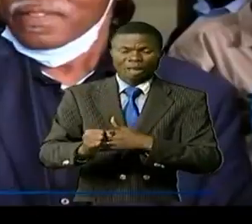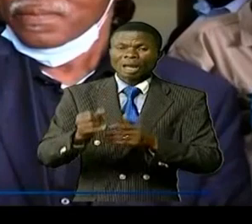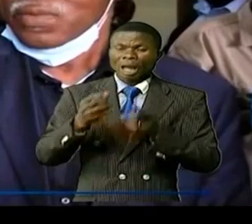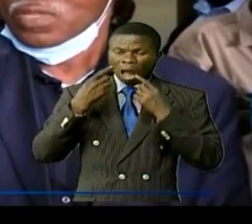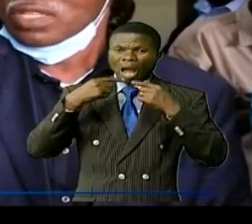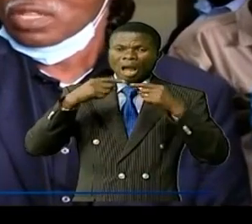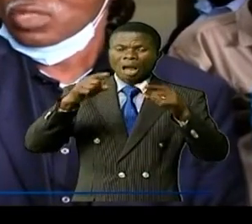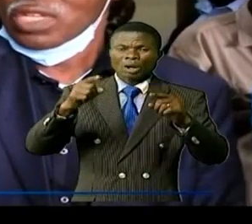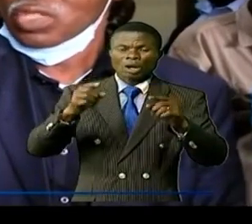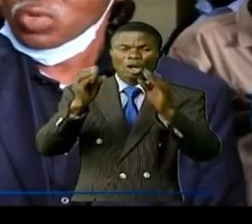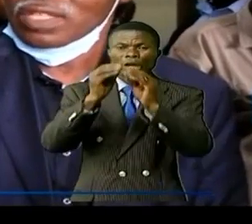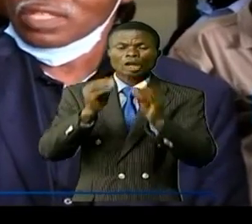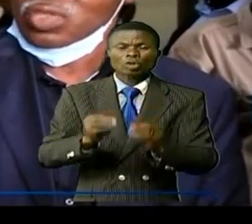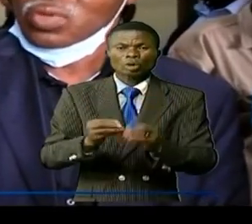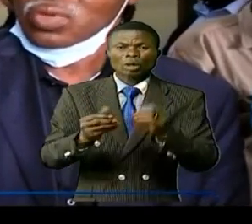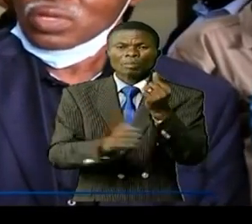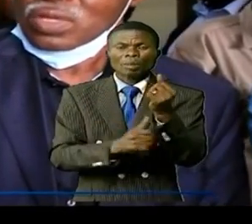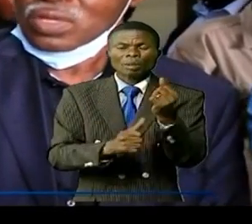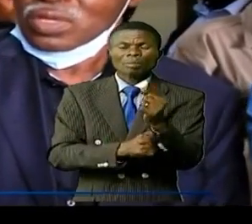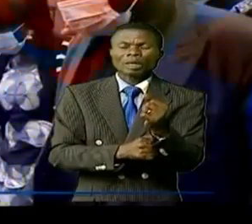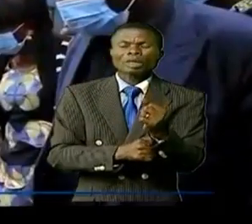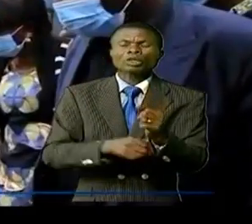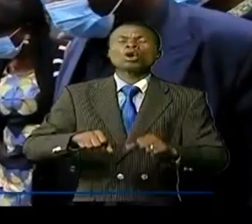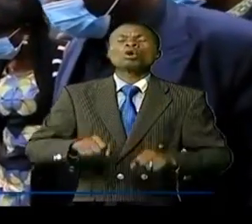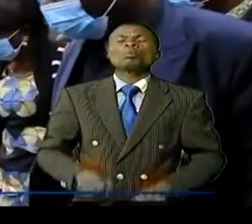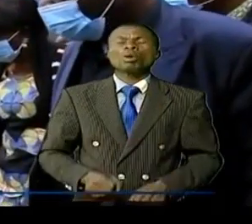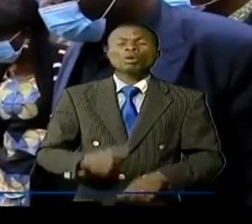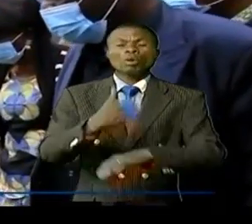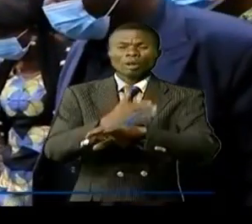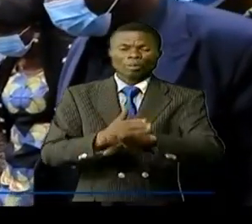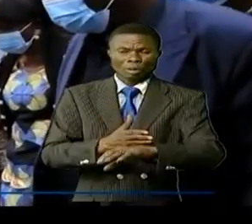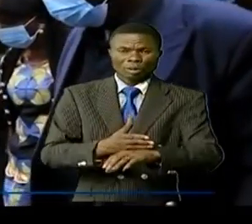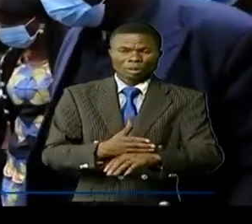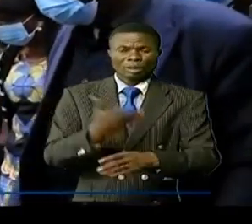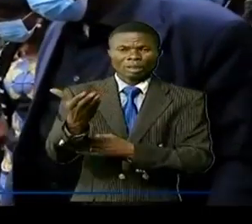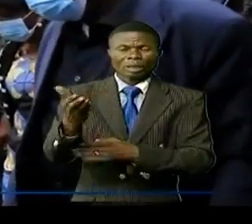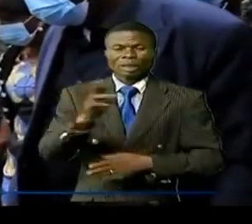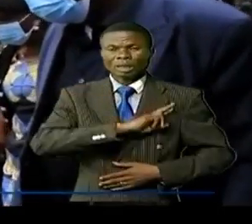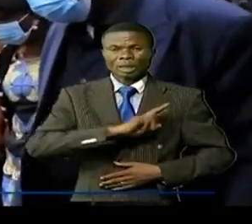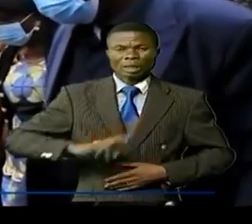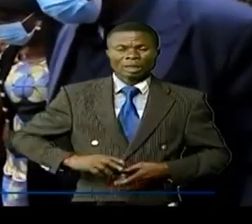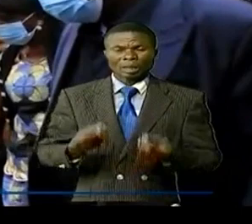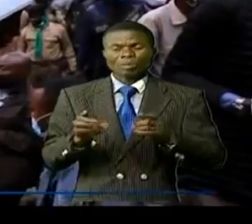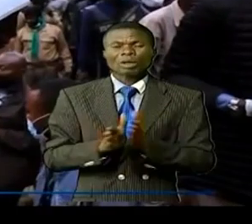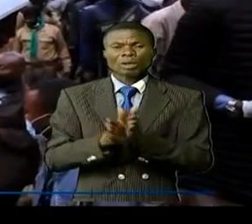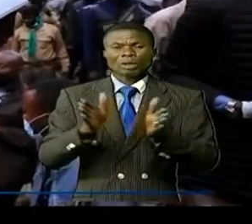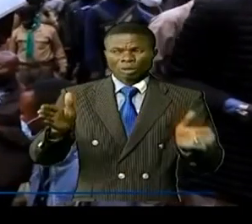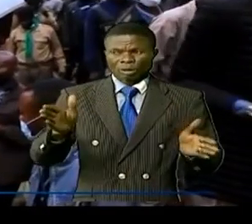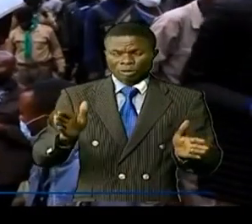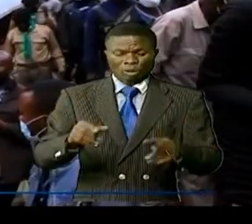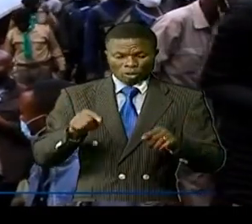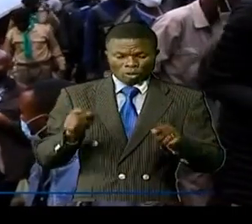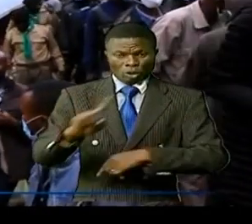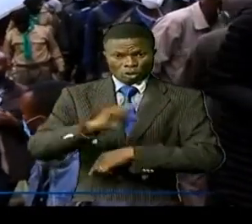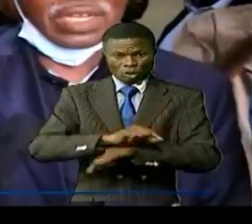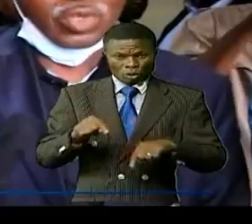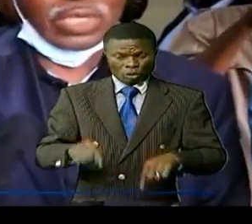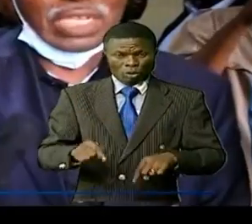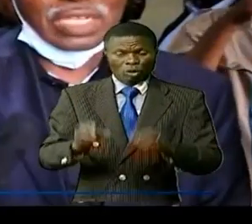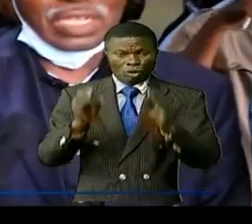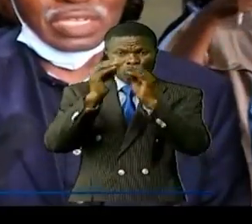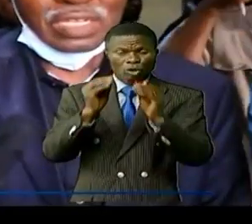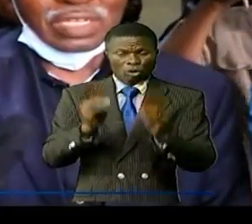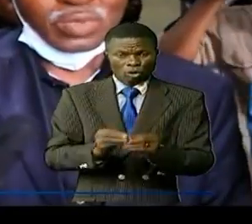les bilans officiels de ces drames macabres ayant affecté la République démocratique du Congo tout entière. Et à ce jour, s'il y a un bilan à